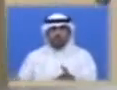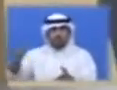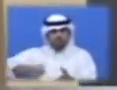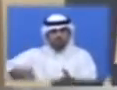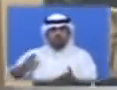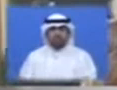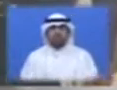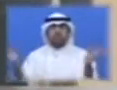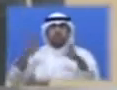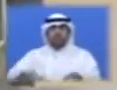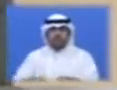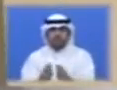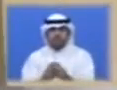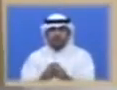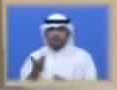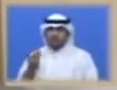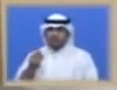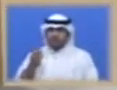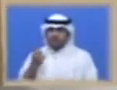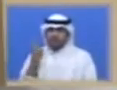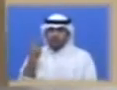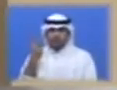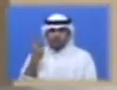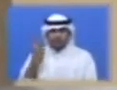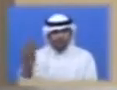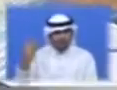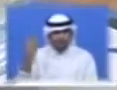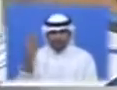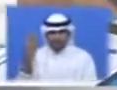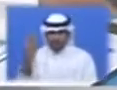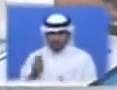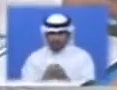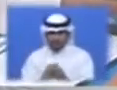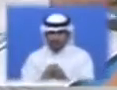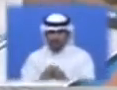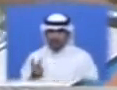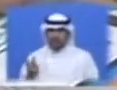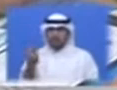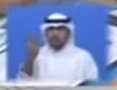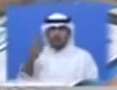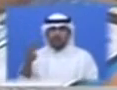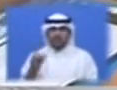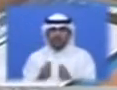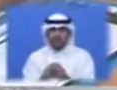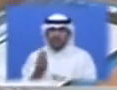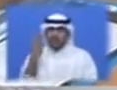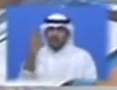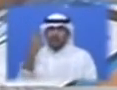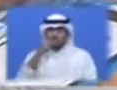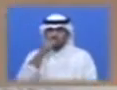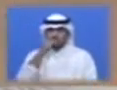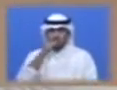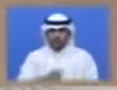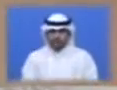يوما بعد يوم، حيث بلغت حصيلة الأيام الثلاثة منذ بدء التسجيل 37 مرشحا من بينهم 3